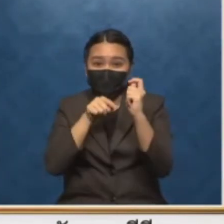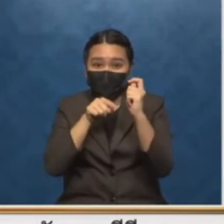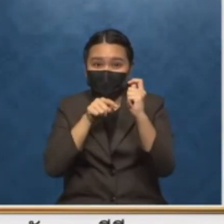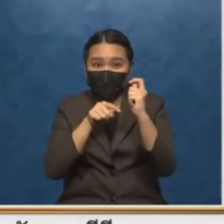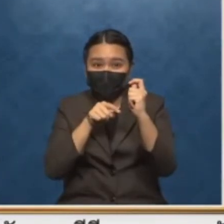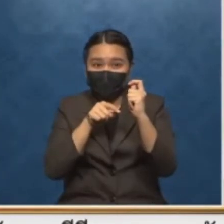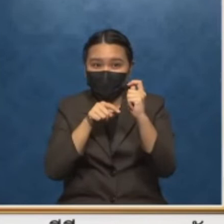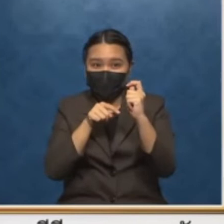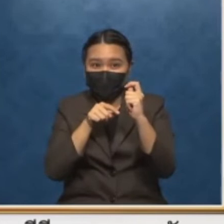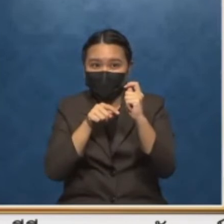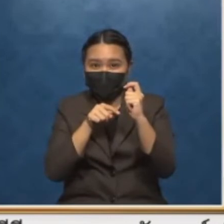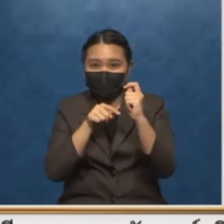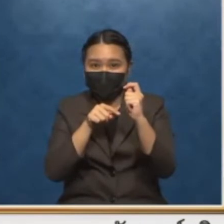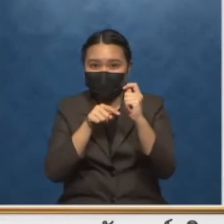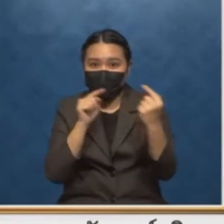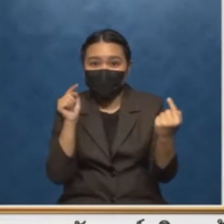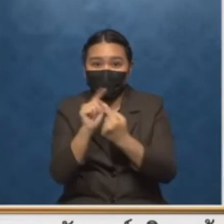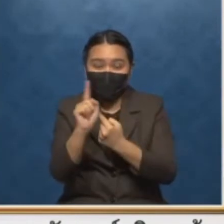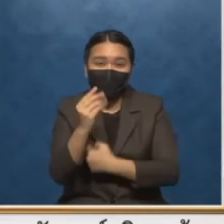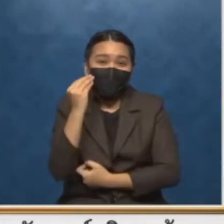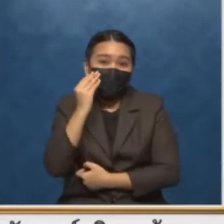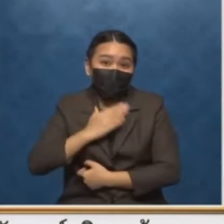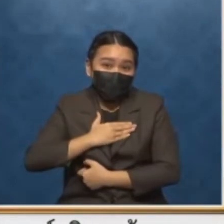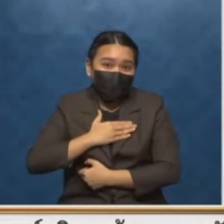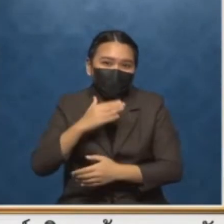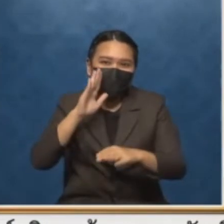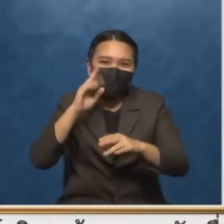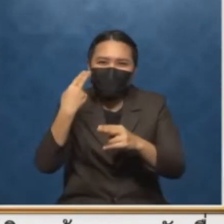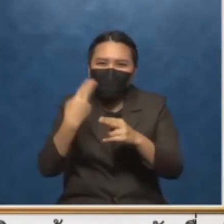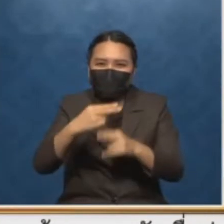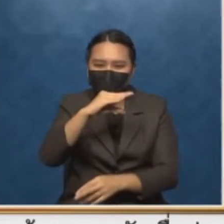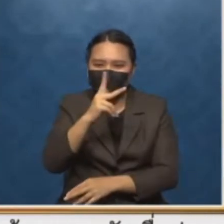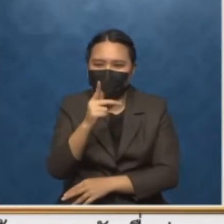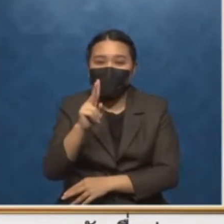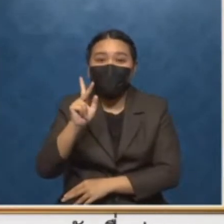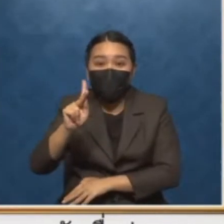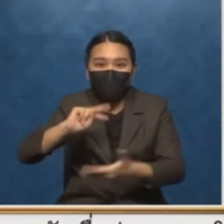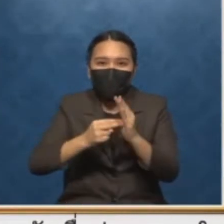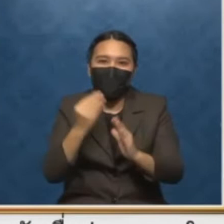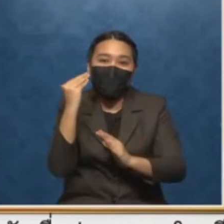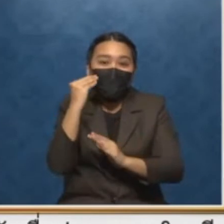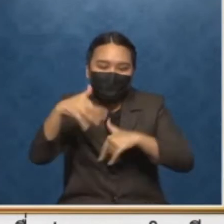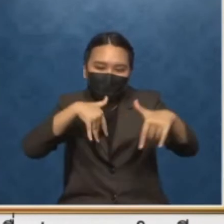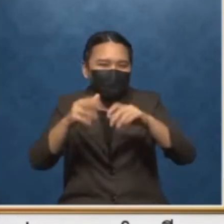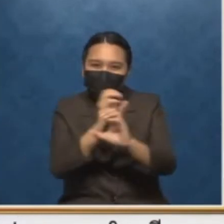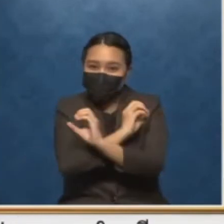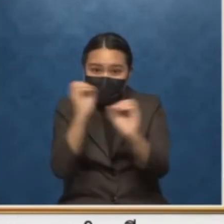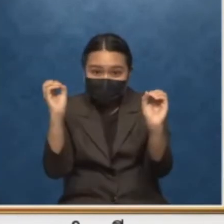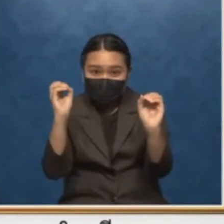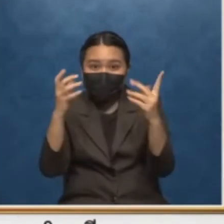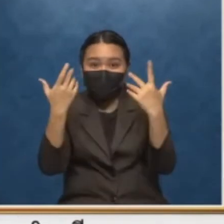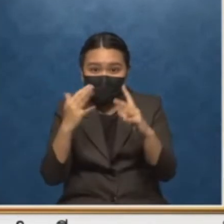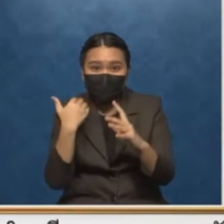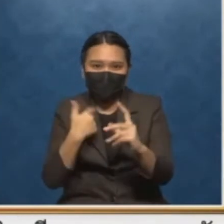มู่เป็นบริเวณบ้านผมเรียกว่าโคกคือไม่มีบ้านคนเลยมาตั้งอำเภอใส่บริเวณในโ